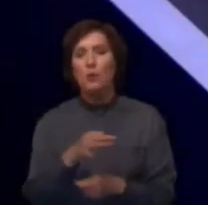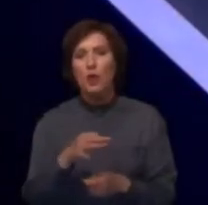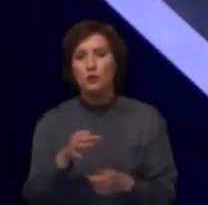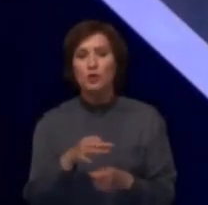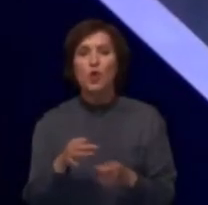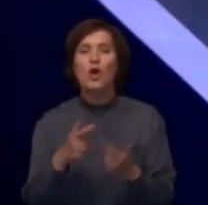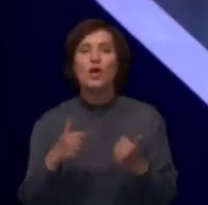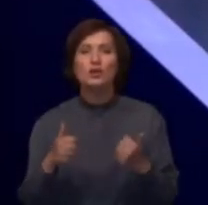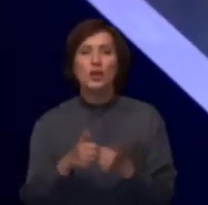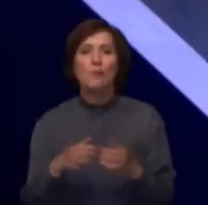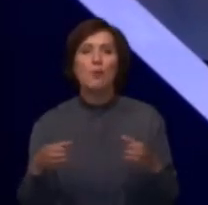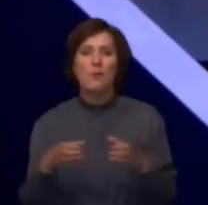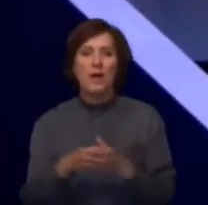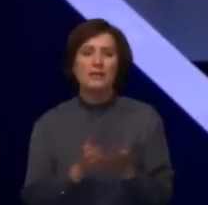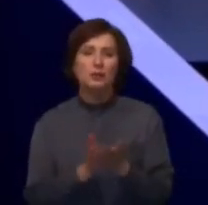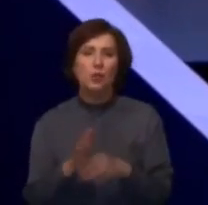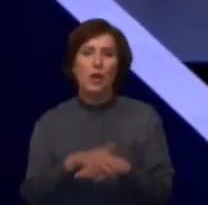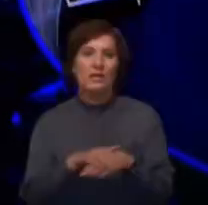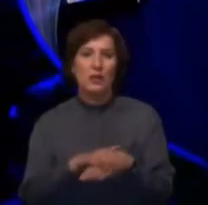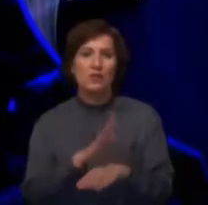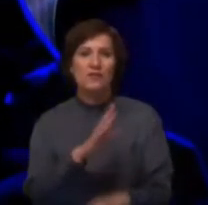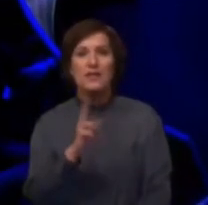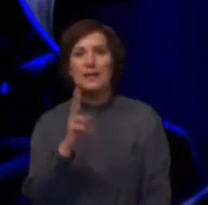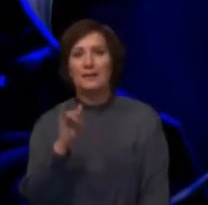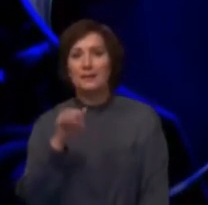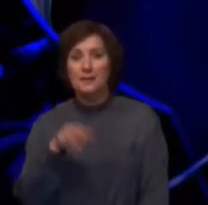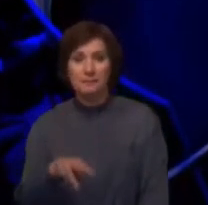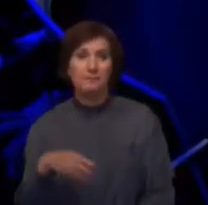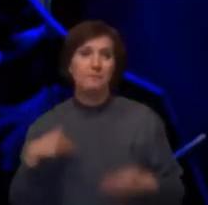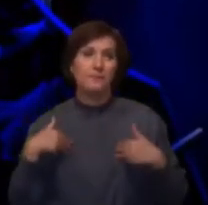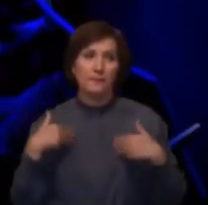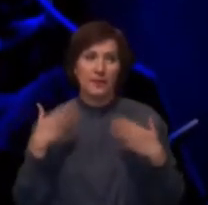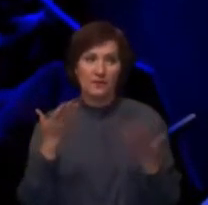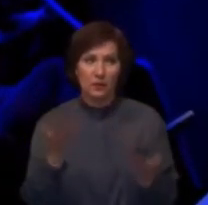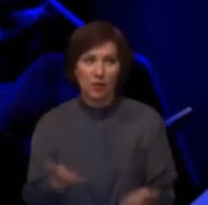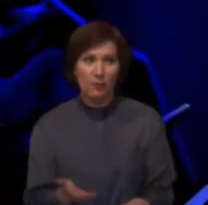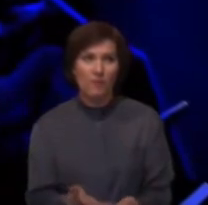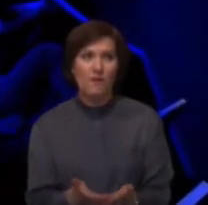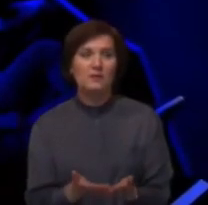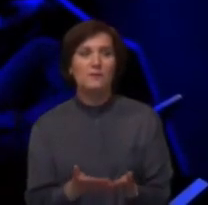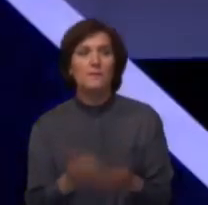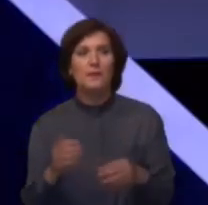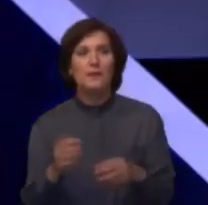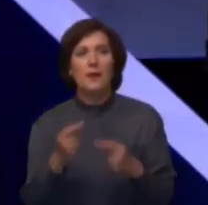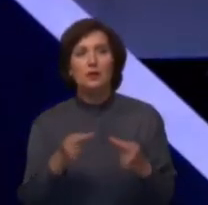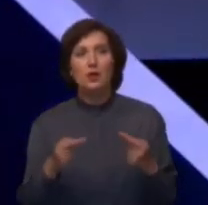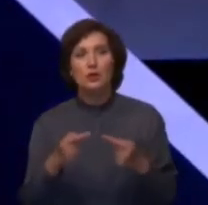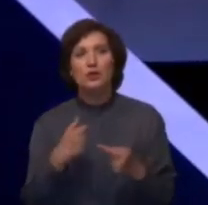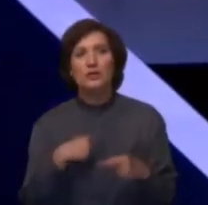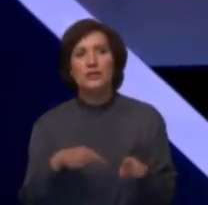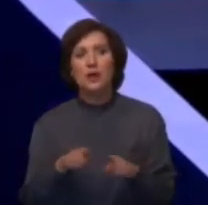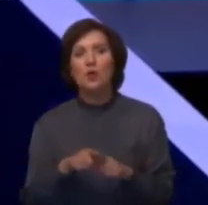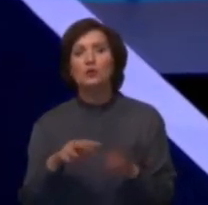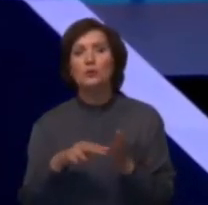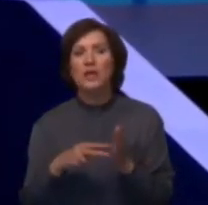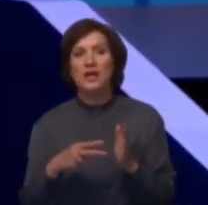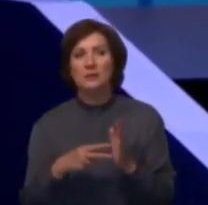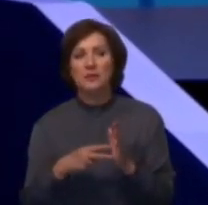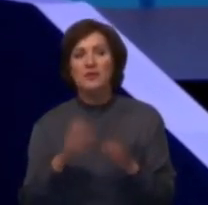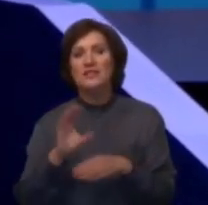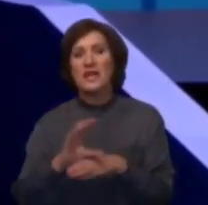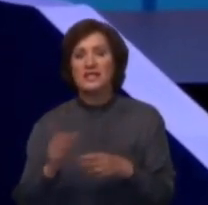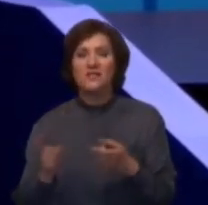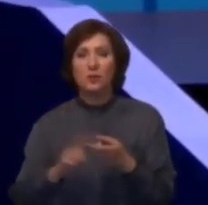«Слуга народу» Віталій Кім. Ми вас вітаємо, пане Віталію. До речі, до нас також планувався